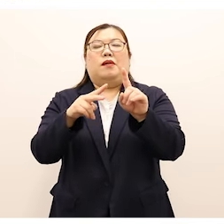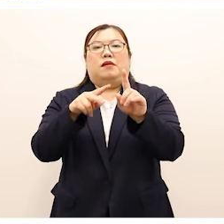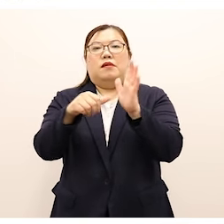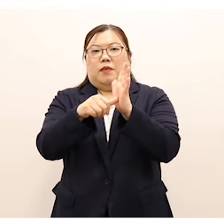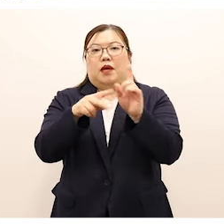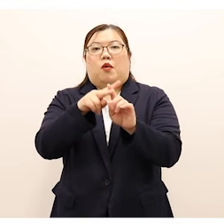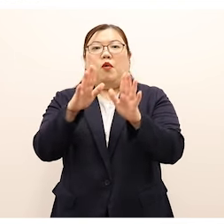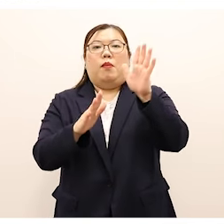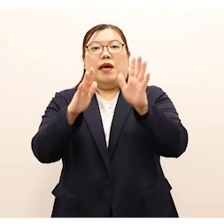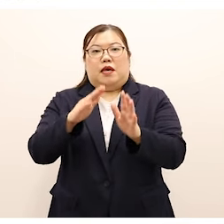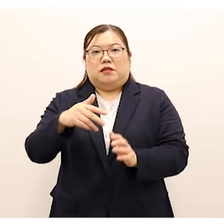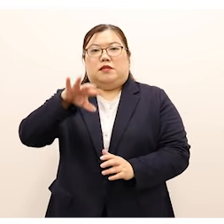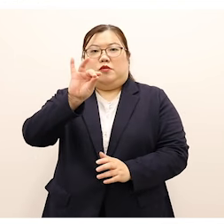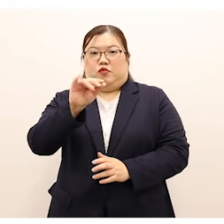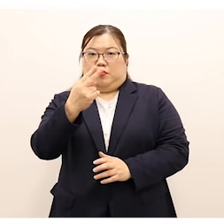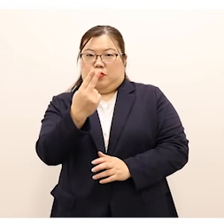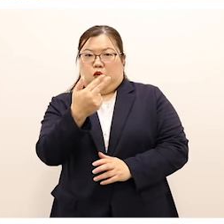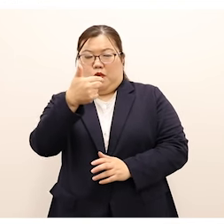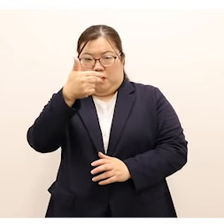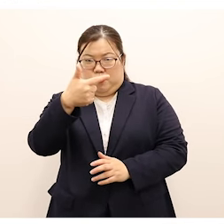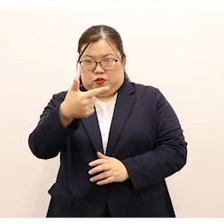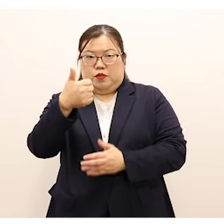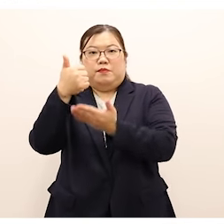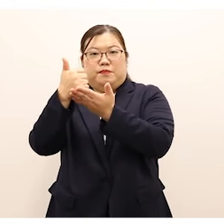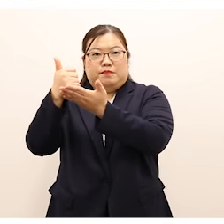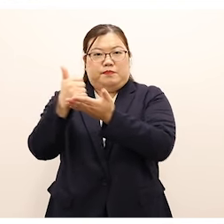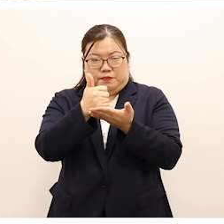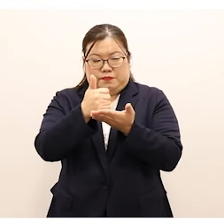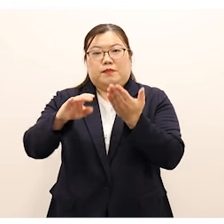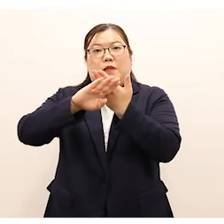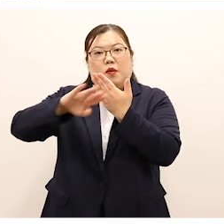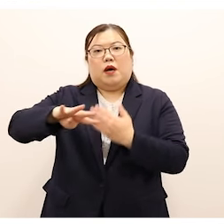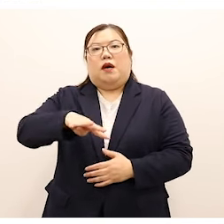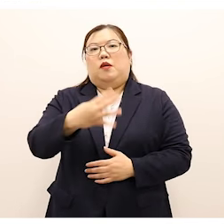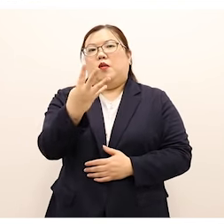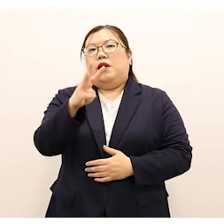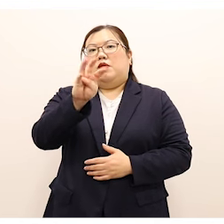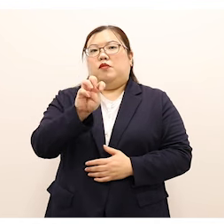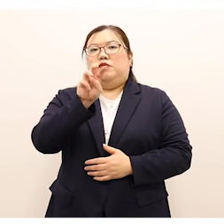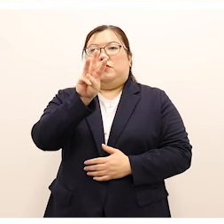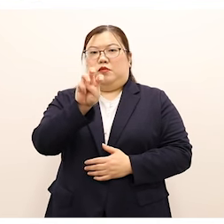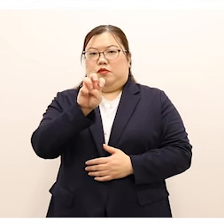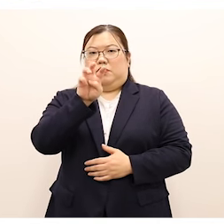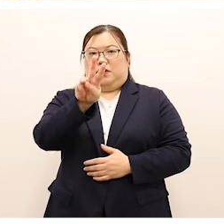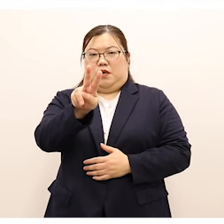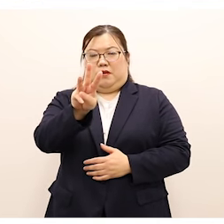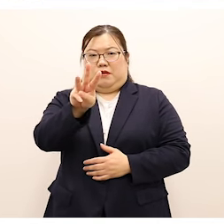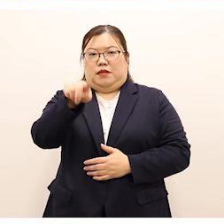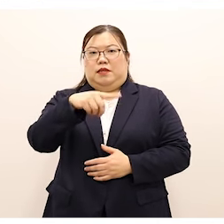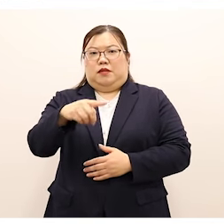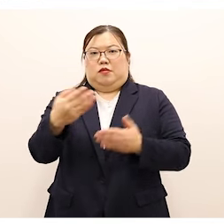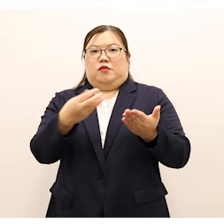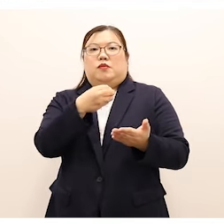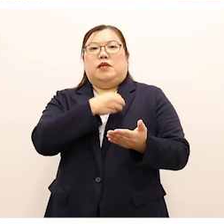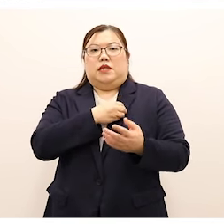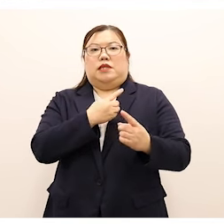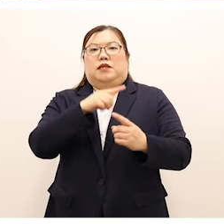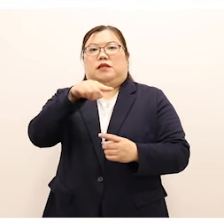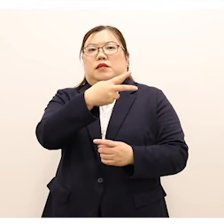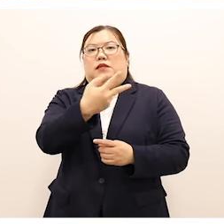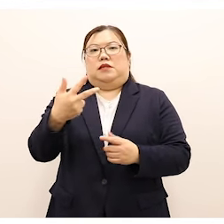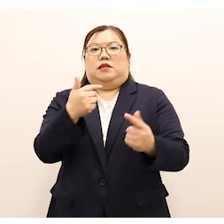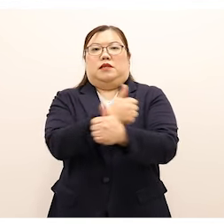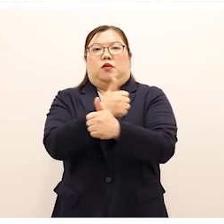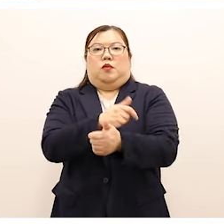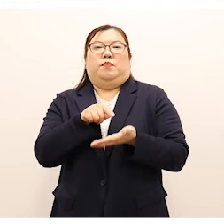迎えするとともに433名の職員に人事異動の指令をいたしました。また